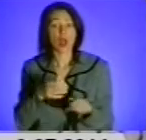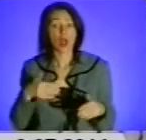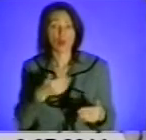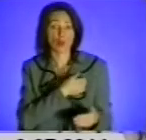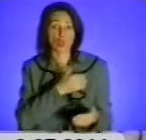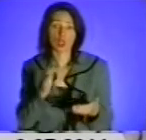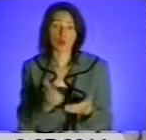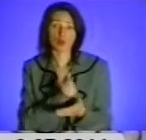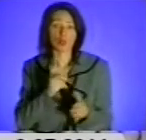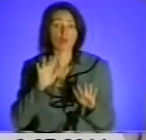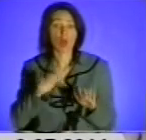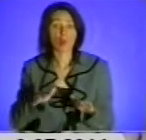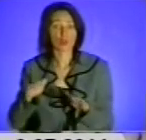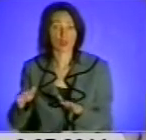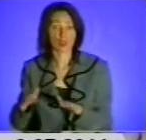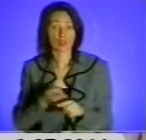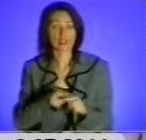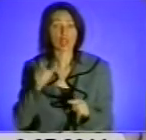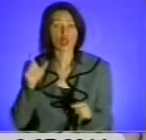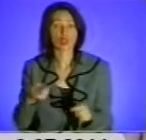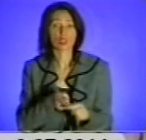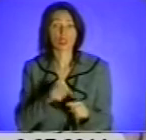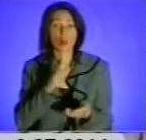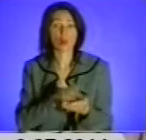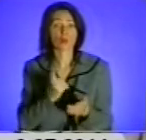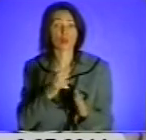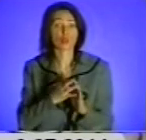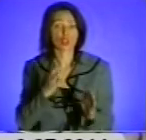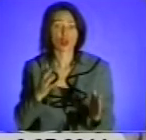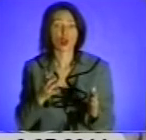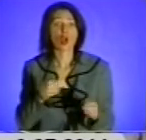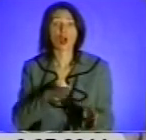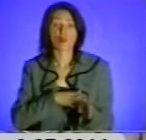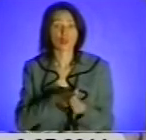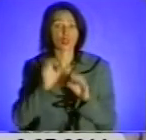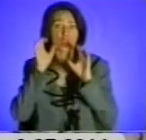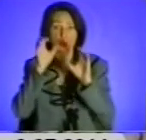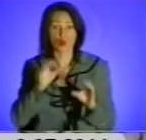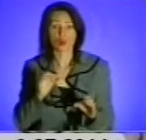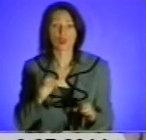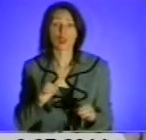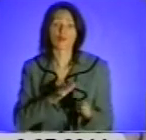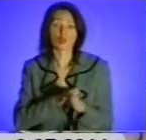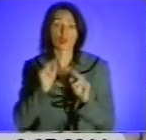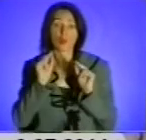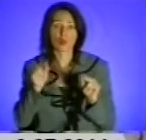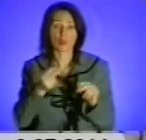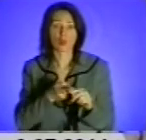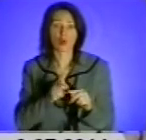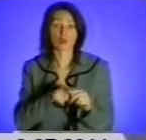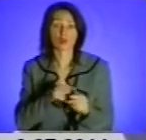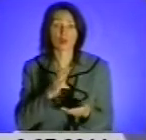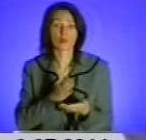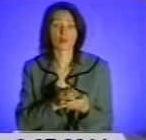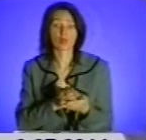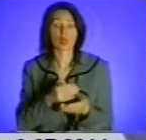Людину поговорити – це людина, яка має в першу чергу дотримуватися закону і ходить в присягу. Це повинні пам'ятати і ви.